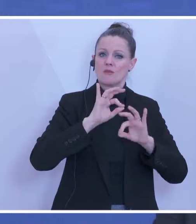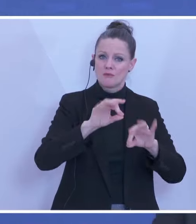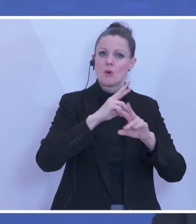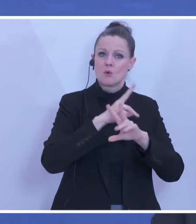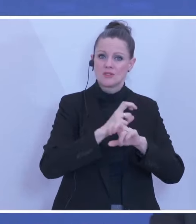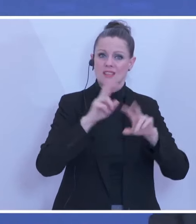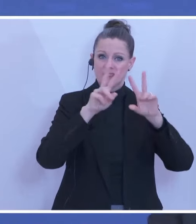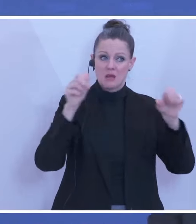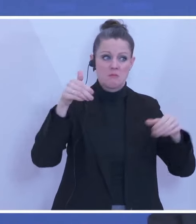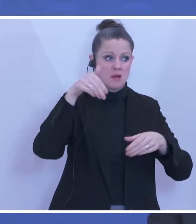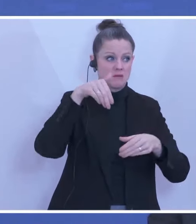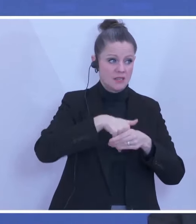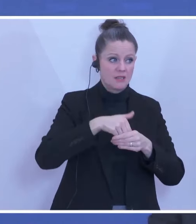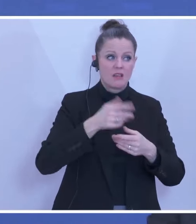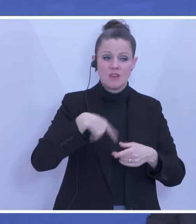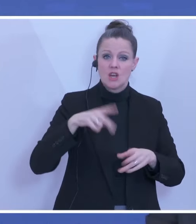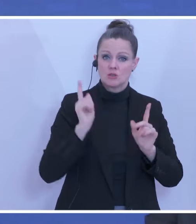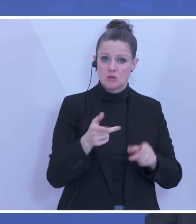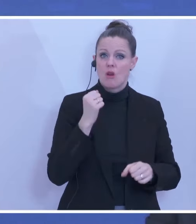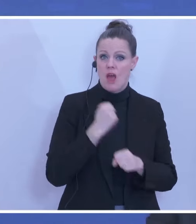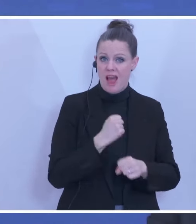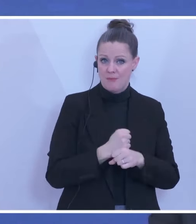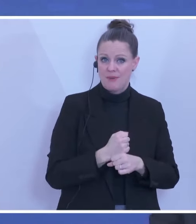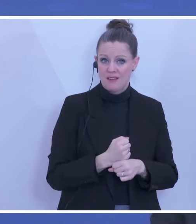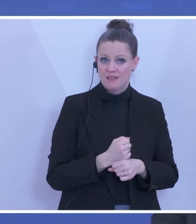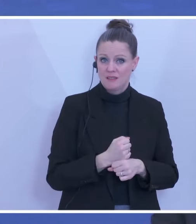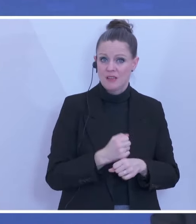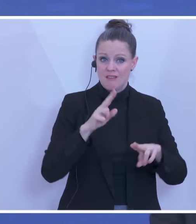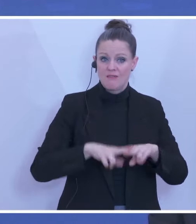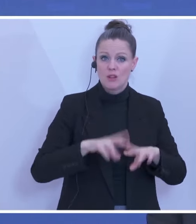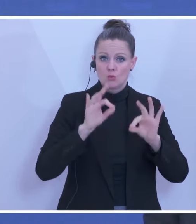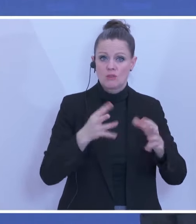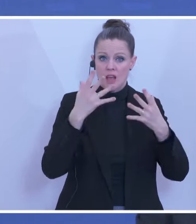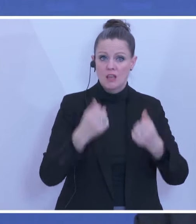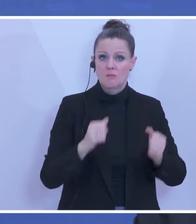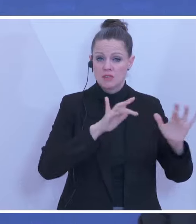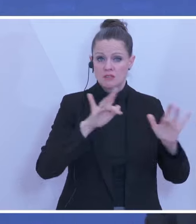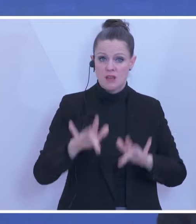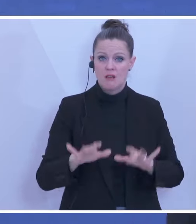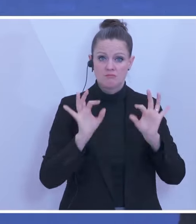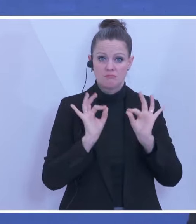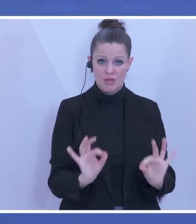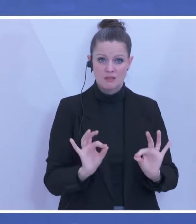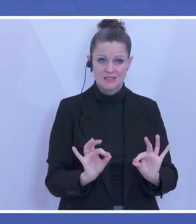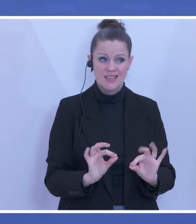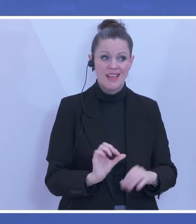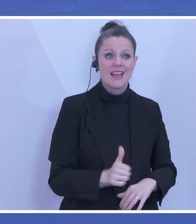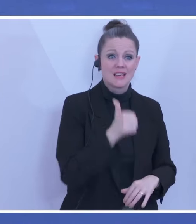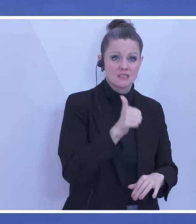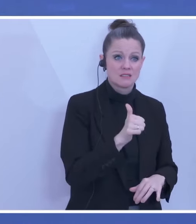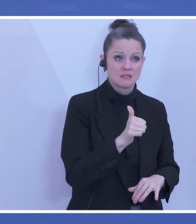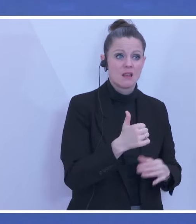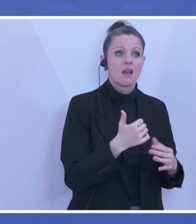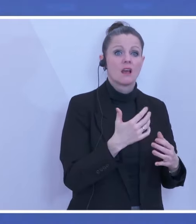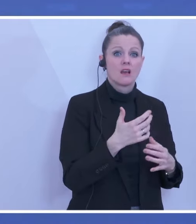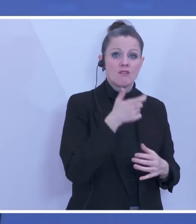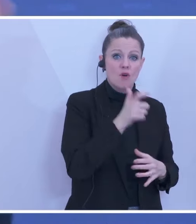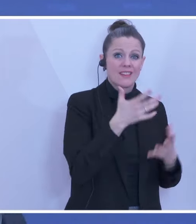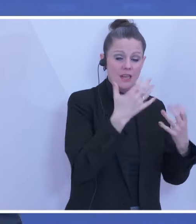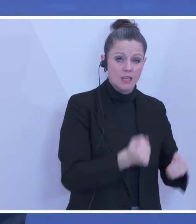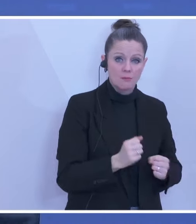was hakeln, solange das gute Ergebnisse erzielt. Ich betone erstens Ergebnisse und zweitens gute, die ja für beide